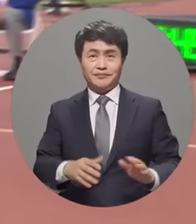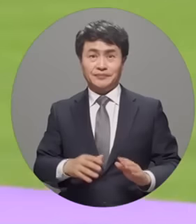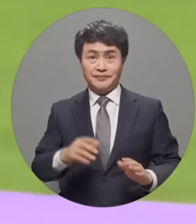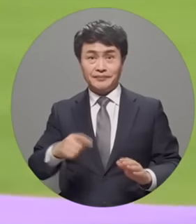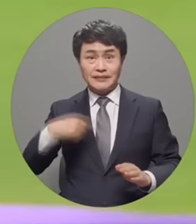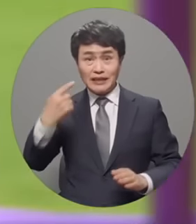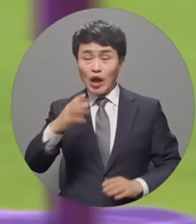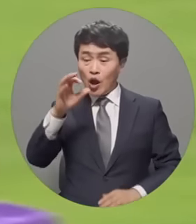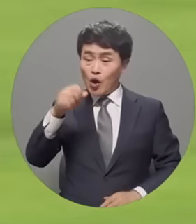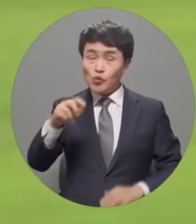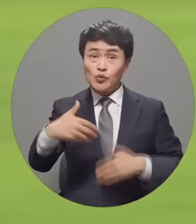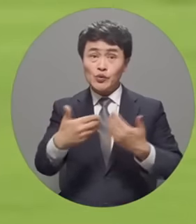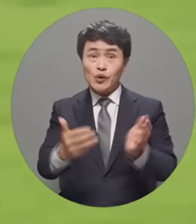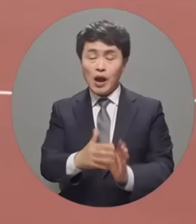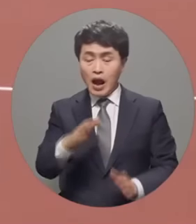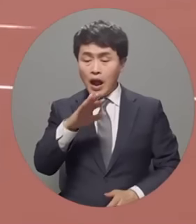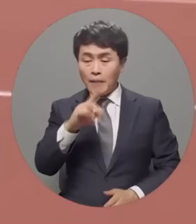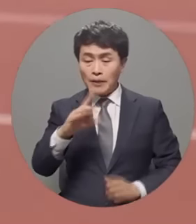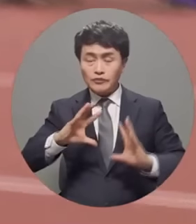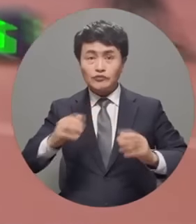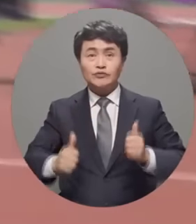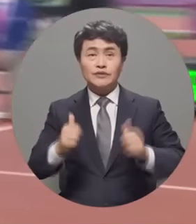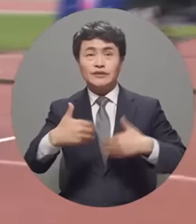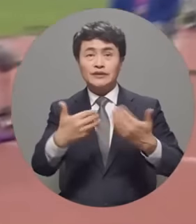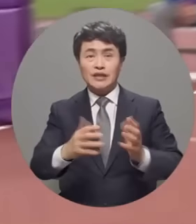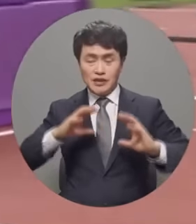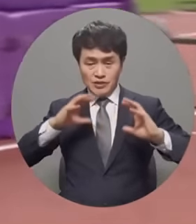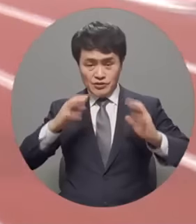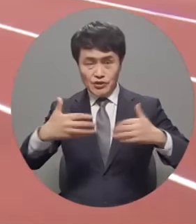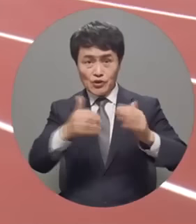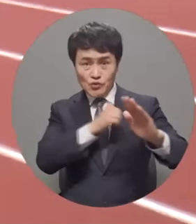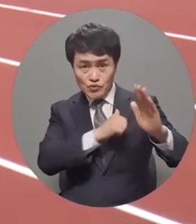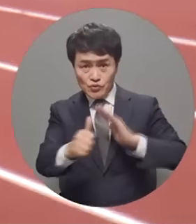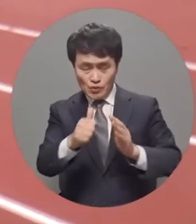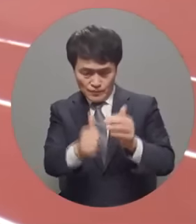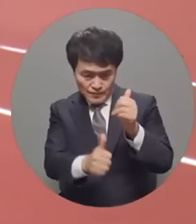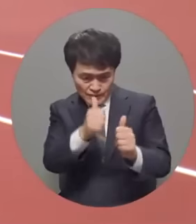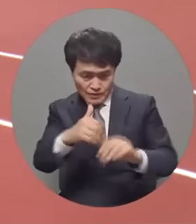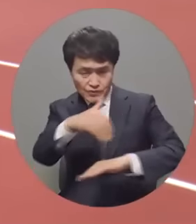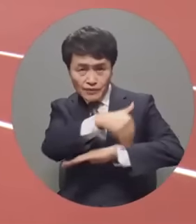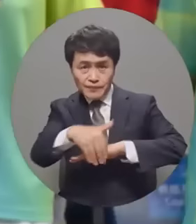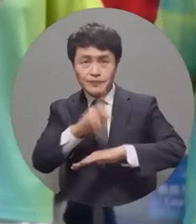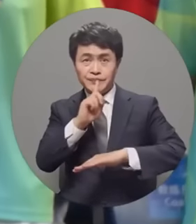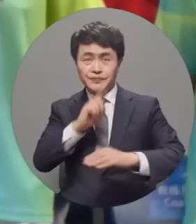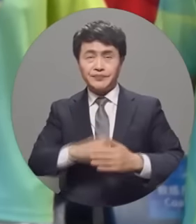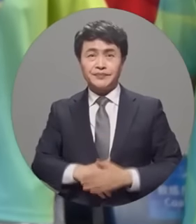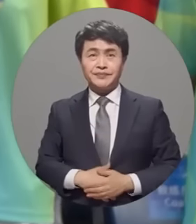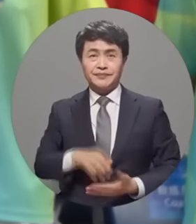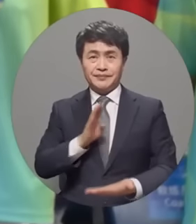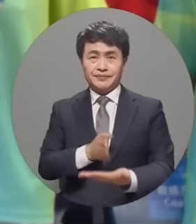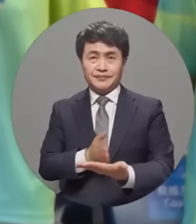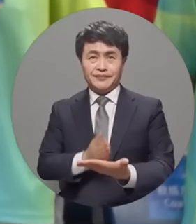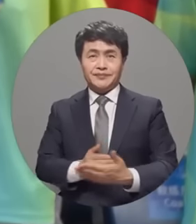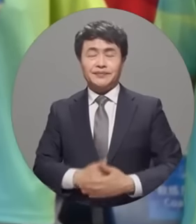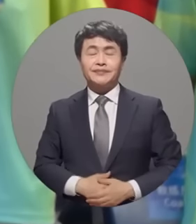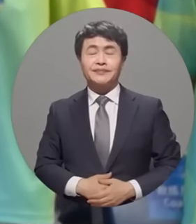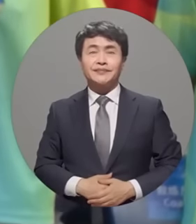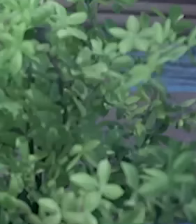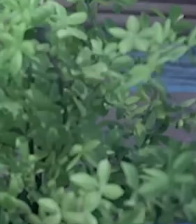라이벌 바르심이 개최하는 국제 대회에서 세계 정상급 선수들과 경쟁할 예정입니다. MBC 뉴스 손장훈입니다.